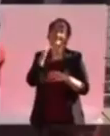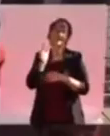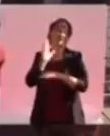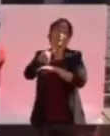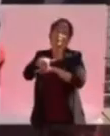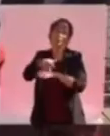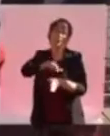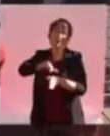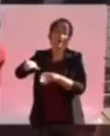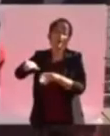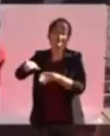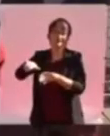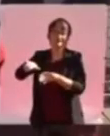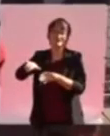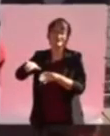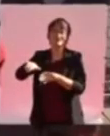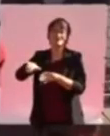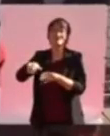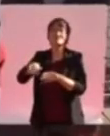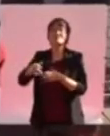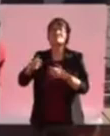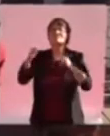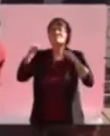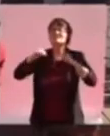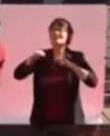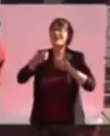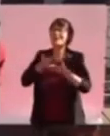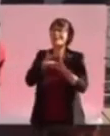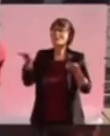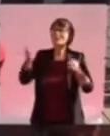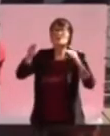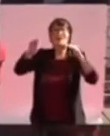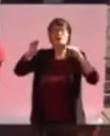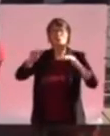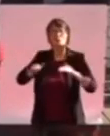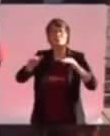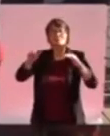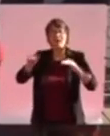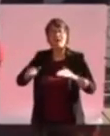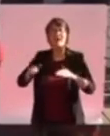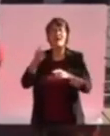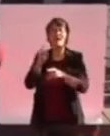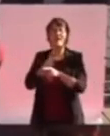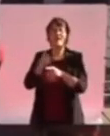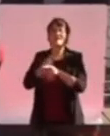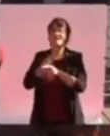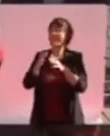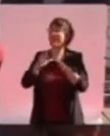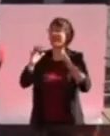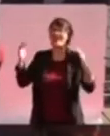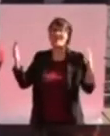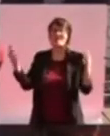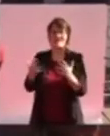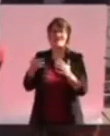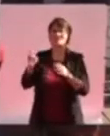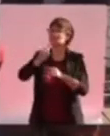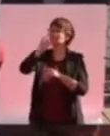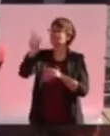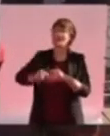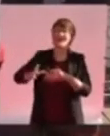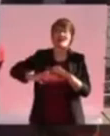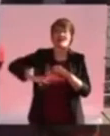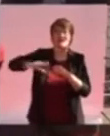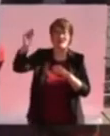welfare pubblico e universale questo orientato decisamente a far vivere ea curare le persone non